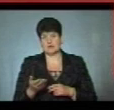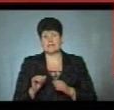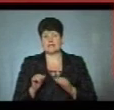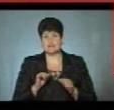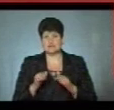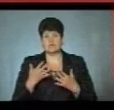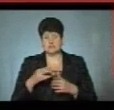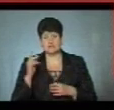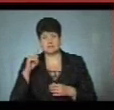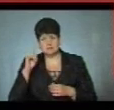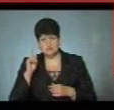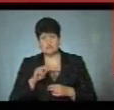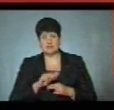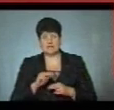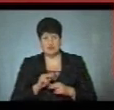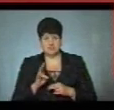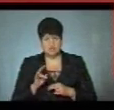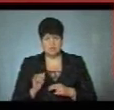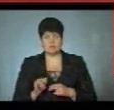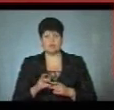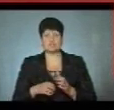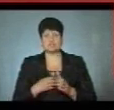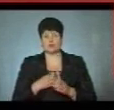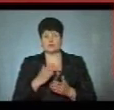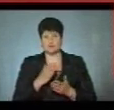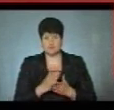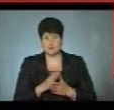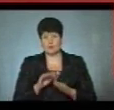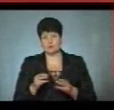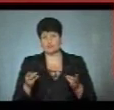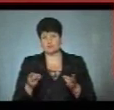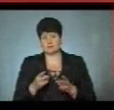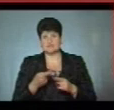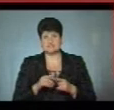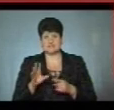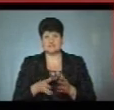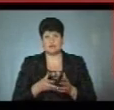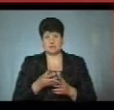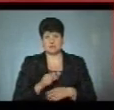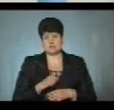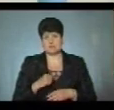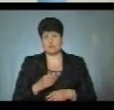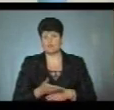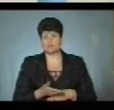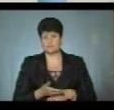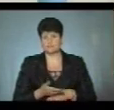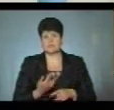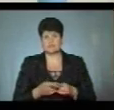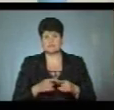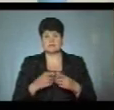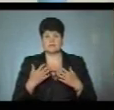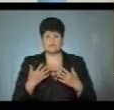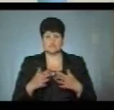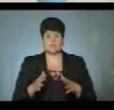керівники вже навчені, бо тому що якщо не застрахує, то потім потрібно це все проплачувати самому. От. І це вже кажу,